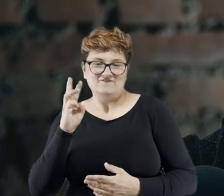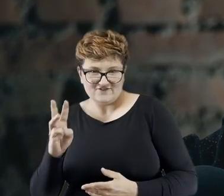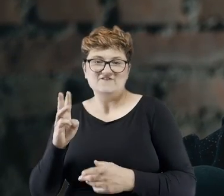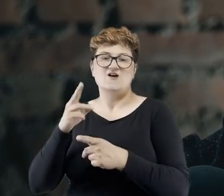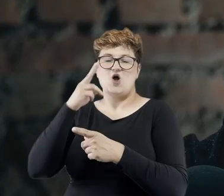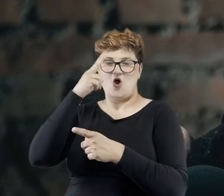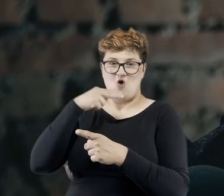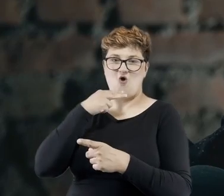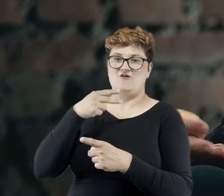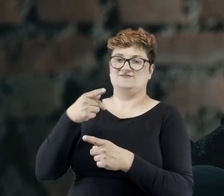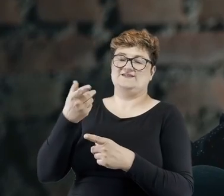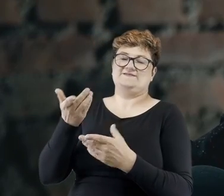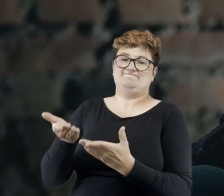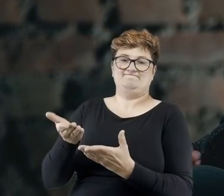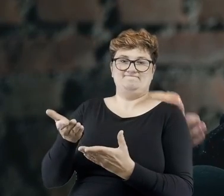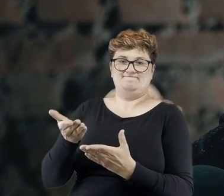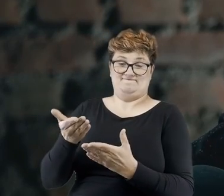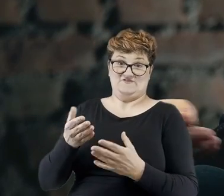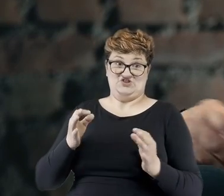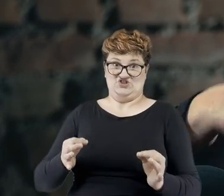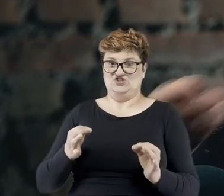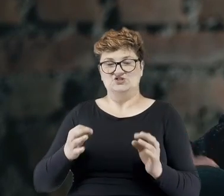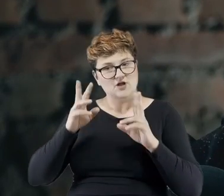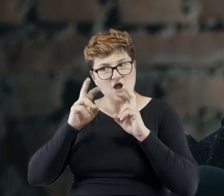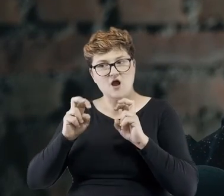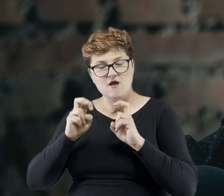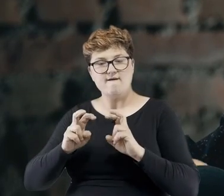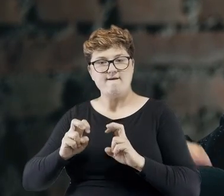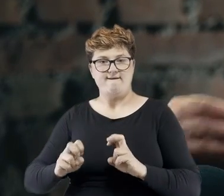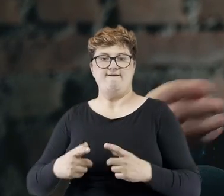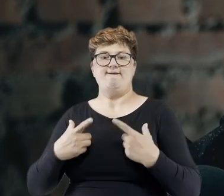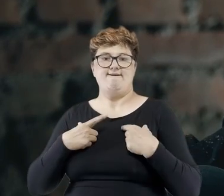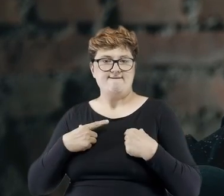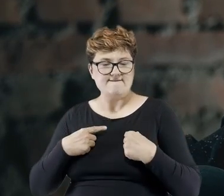Przybyszewski, zwłaszcza po tym, po